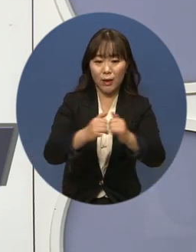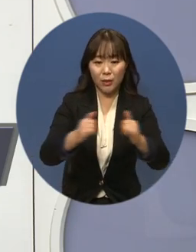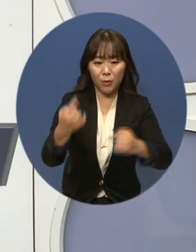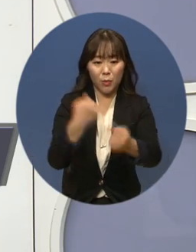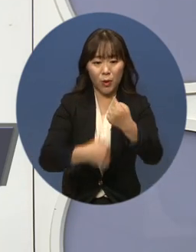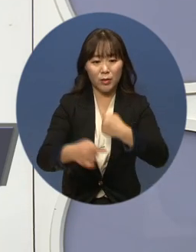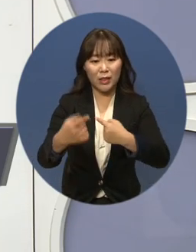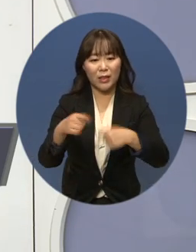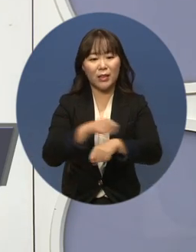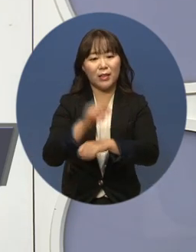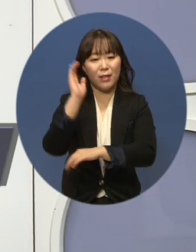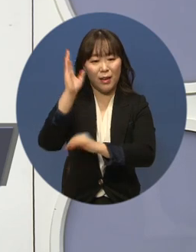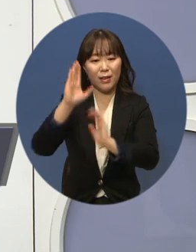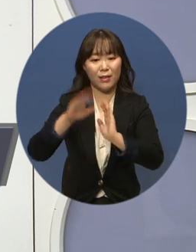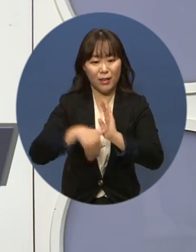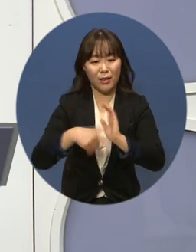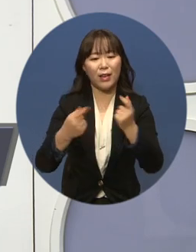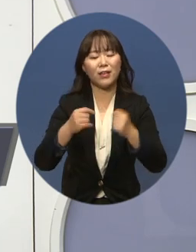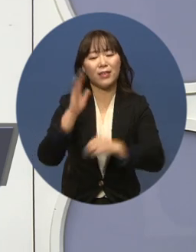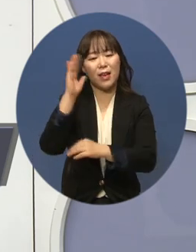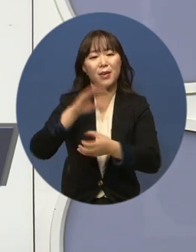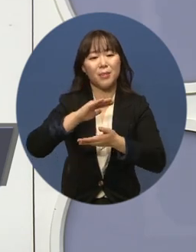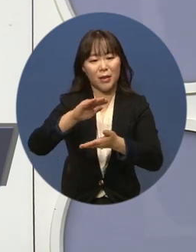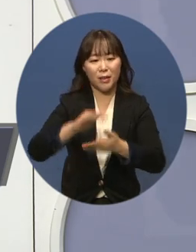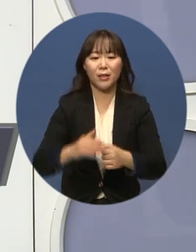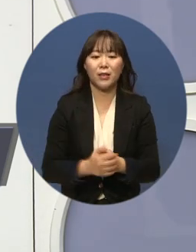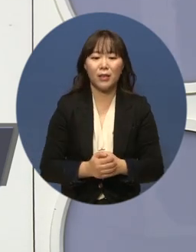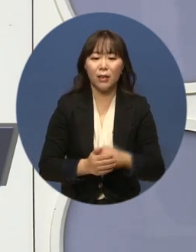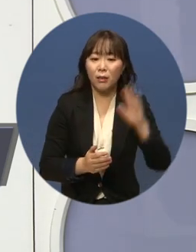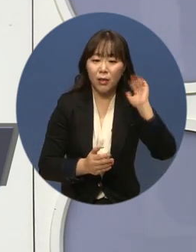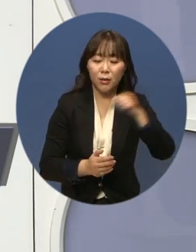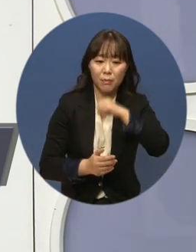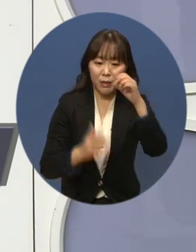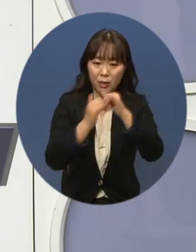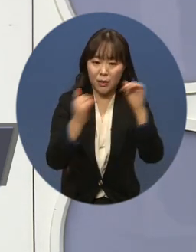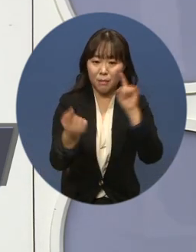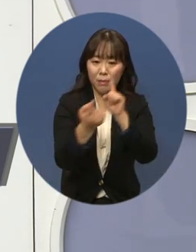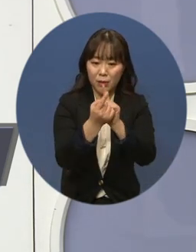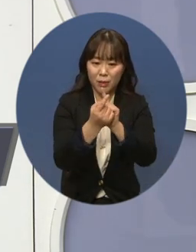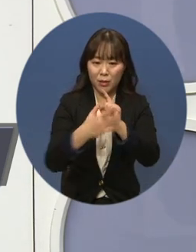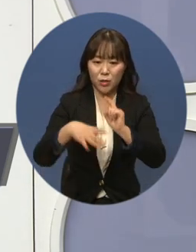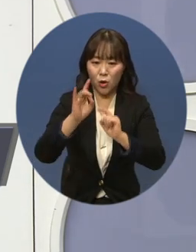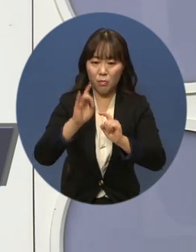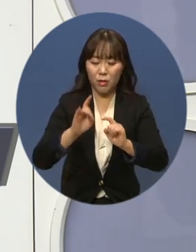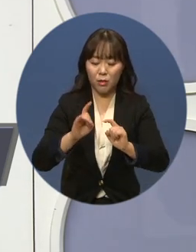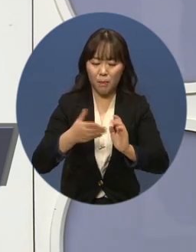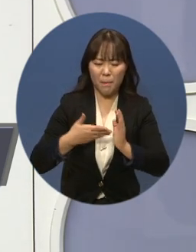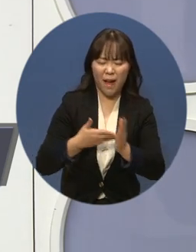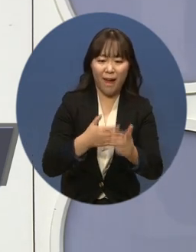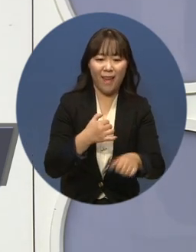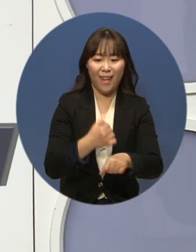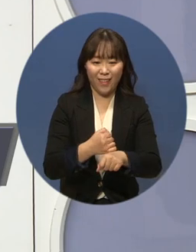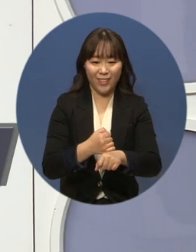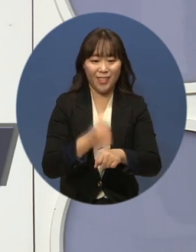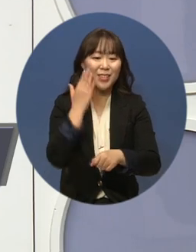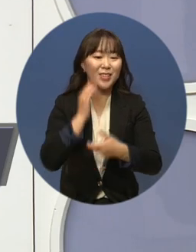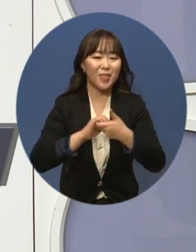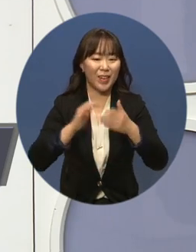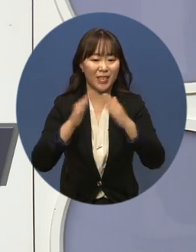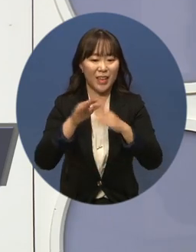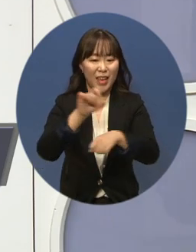특강 그 이야기 좀 해줄 때 그 이야기를 합니다. 대통령 당선자 만날 처음에 세게 나가라고. 처음에 청와대